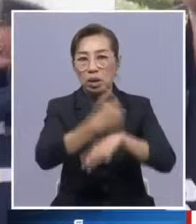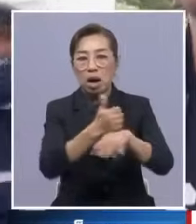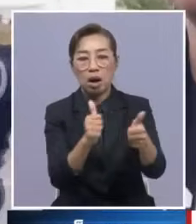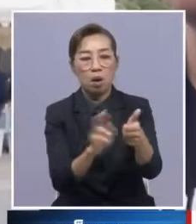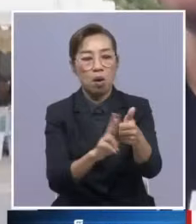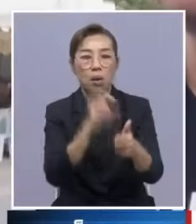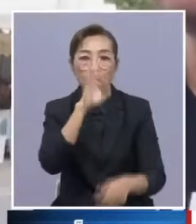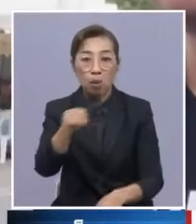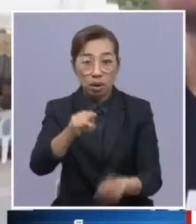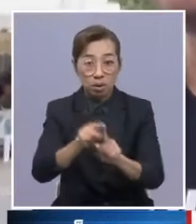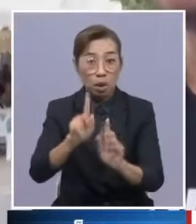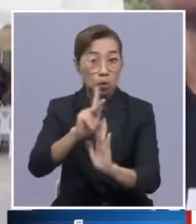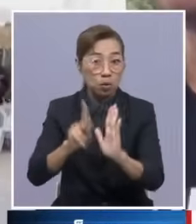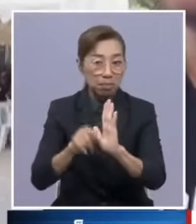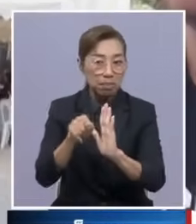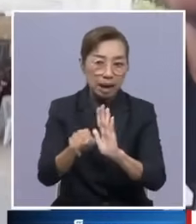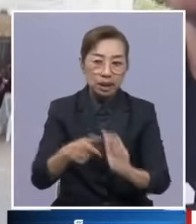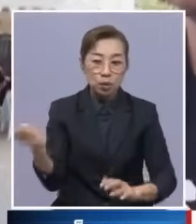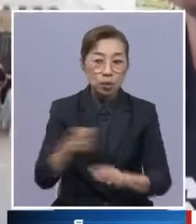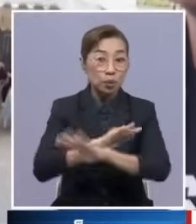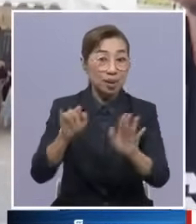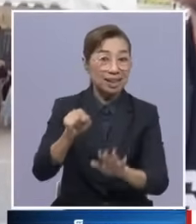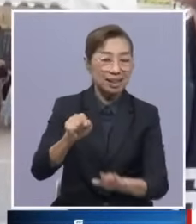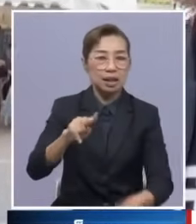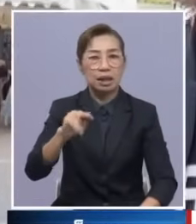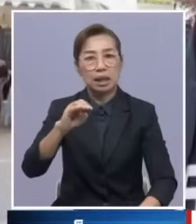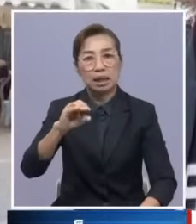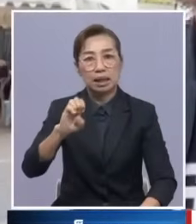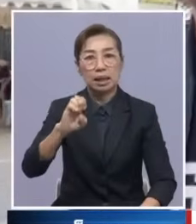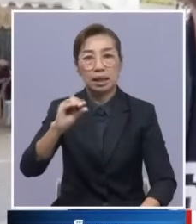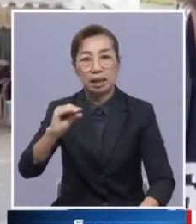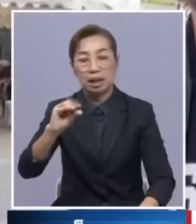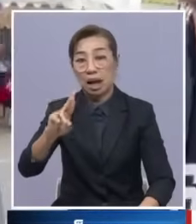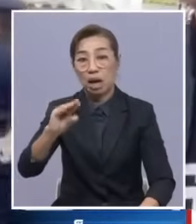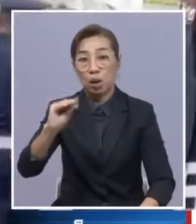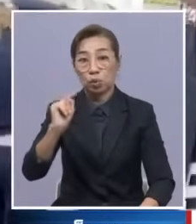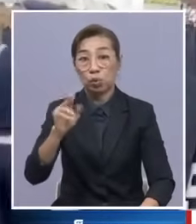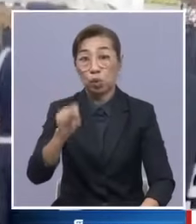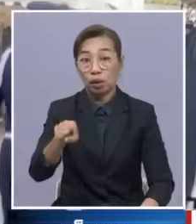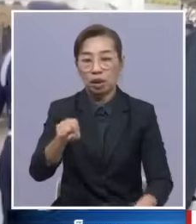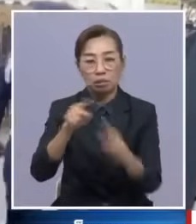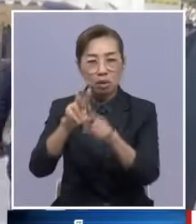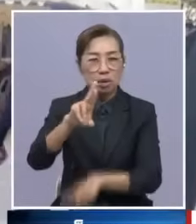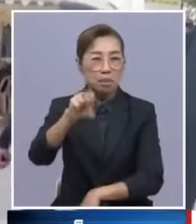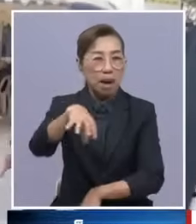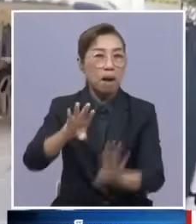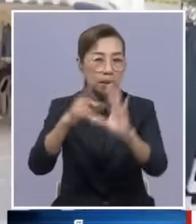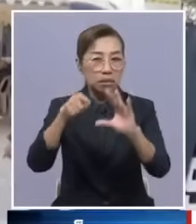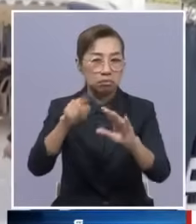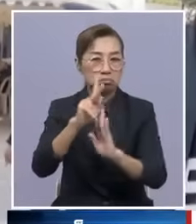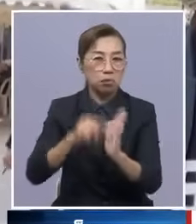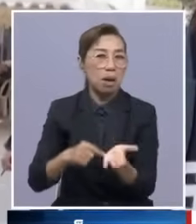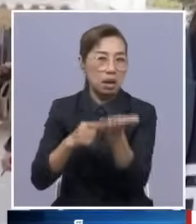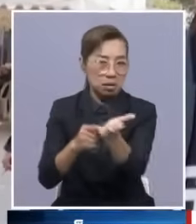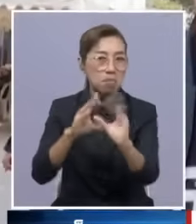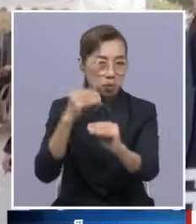ออกมาพูดถึงการพิจารณากฎหมายนิรโทษกรรมนะคะซึ่งคาดว่าจะถูกหยิบยกขึ้นมาพูดคุยในสมัยการประชุมที่จะถึงนี้โดยบอกแบบนี้ค่ะว่